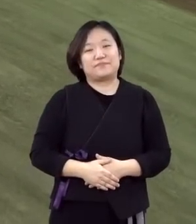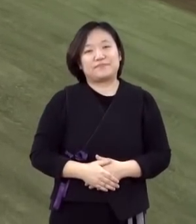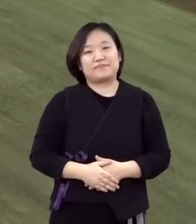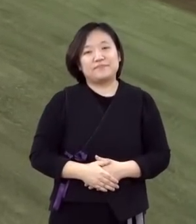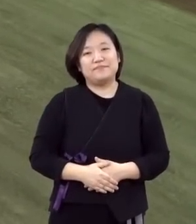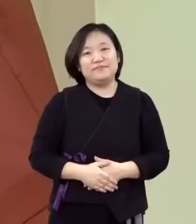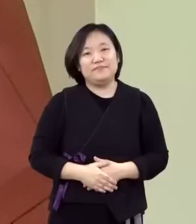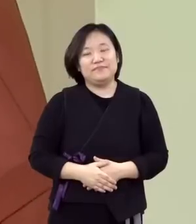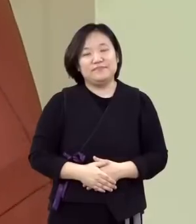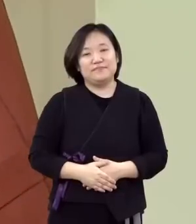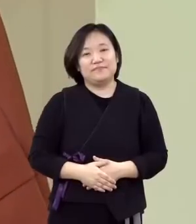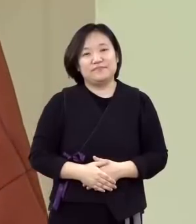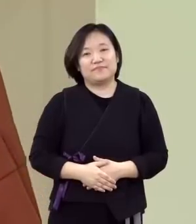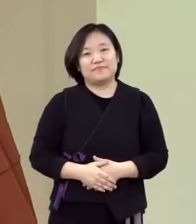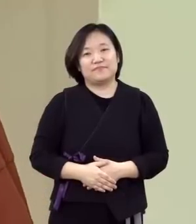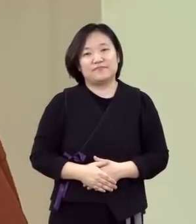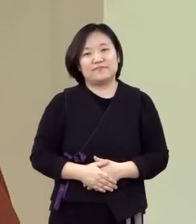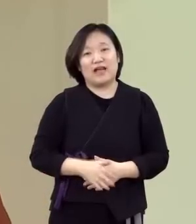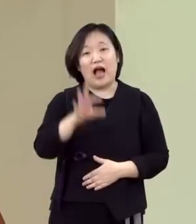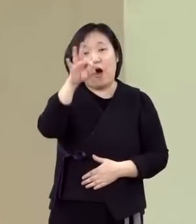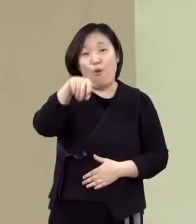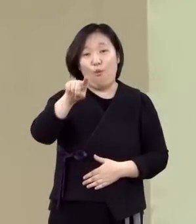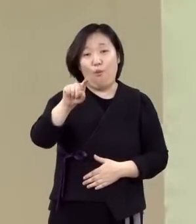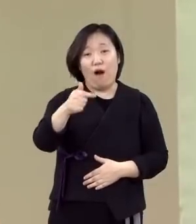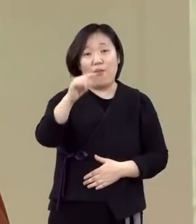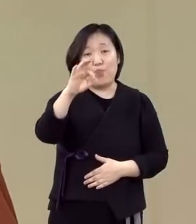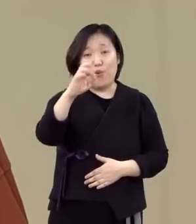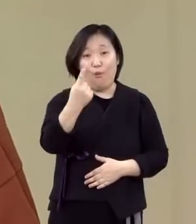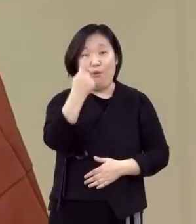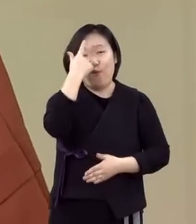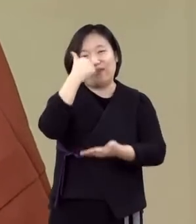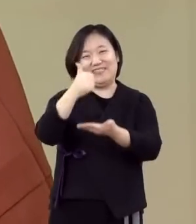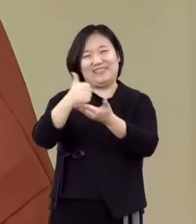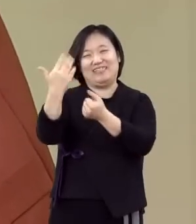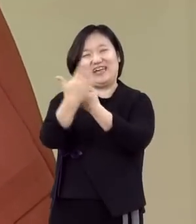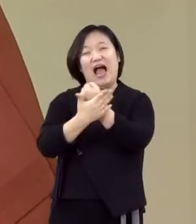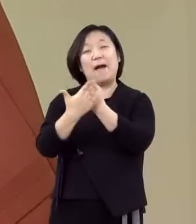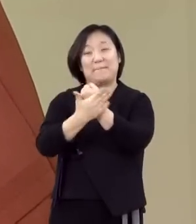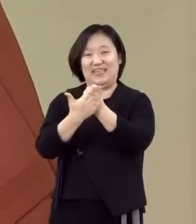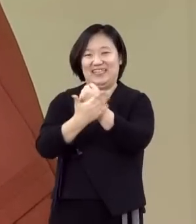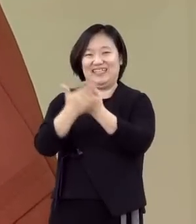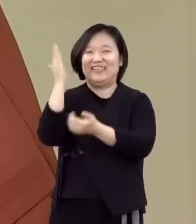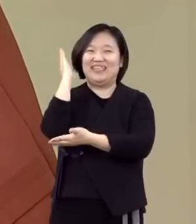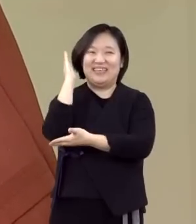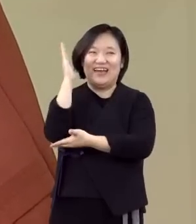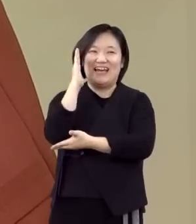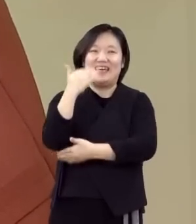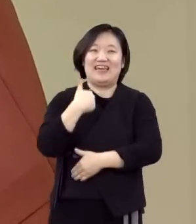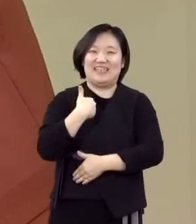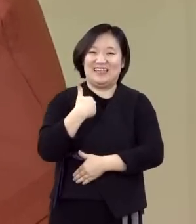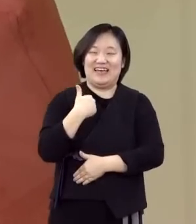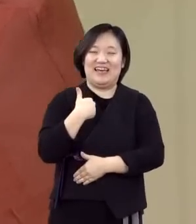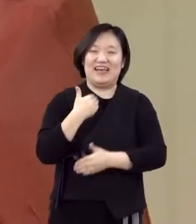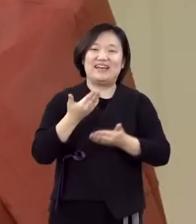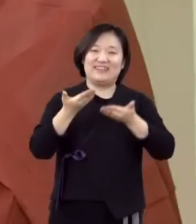오늘여러분모두와나누면좋을것같아 원호스님의축복에관한이야기를들려드리겠습니다.